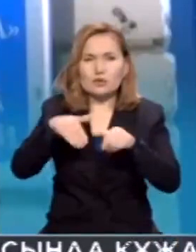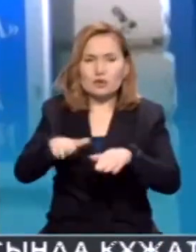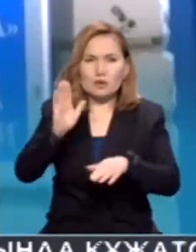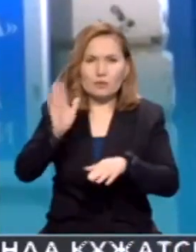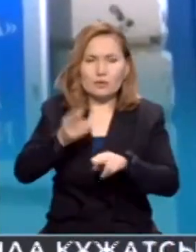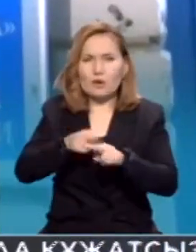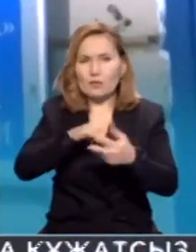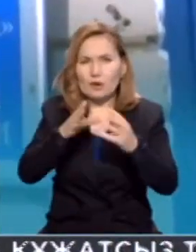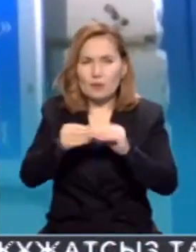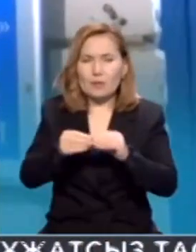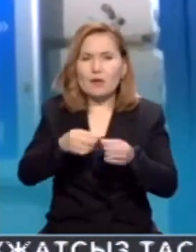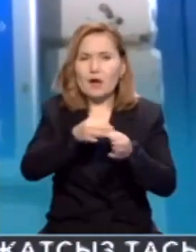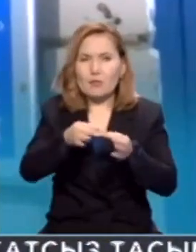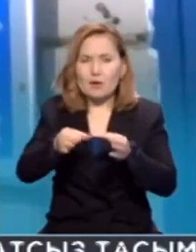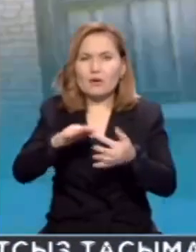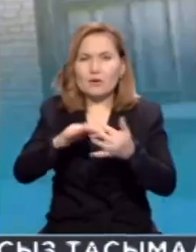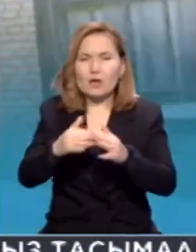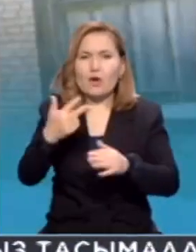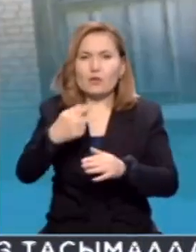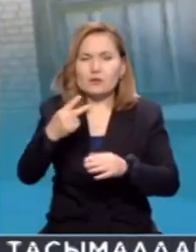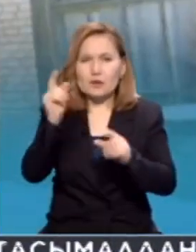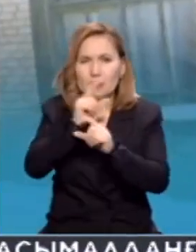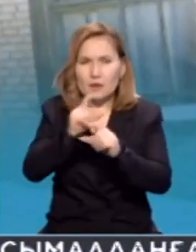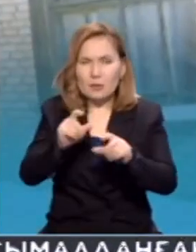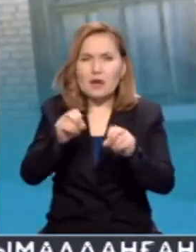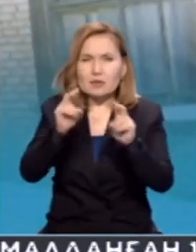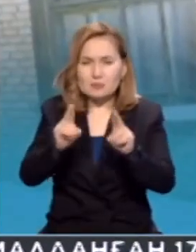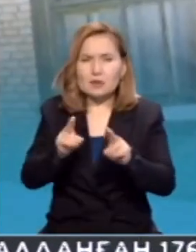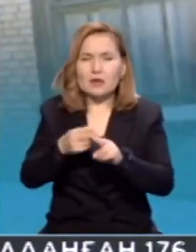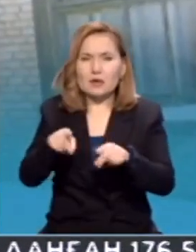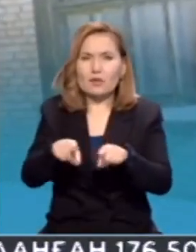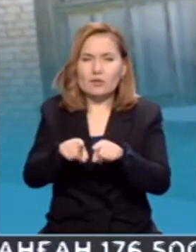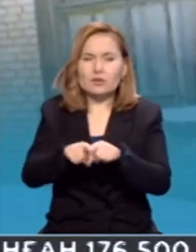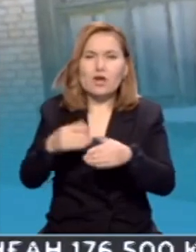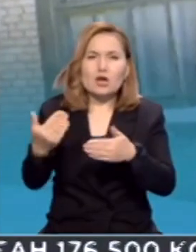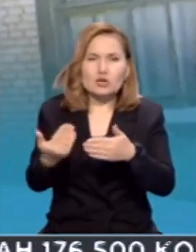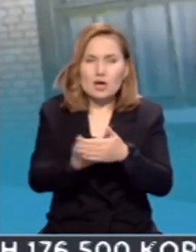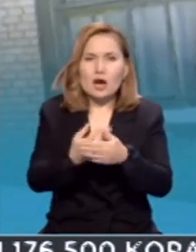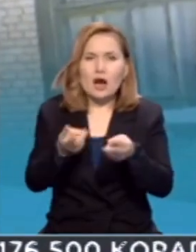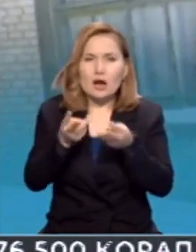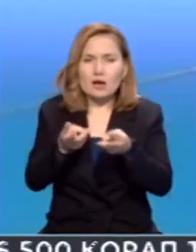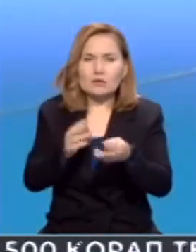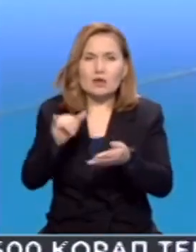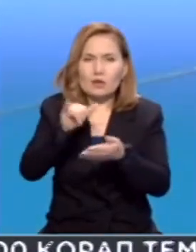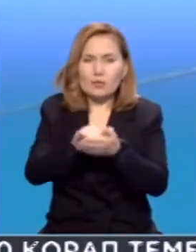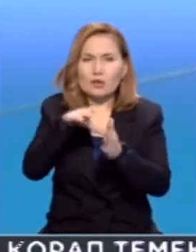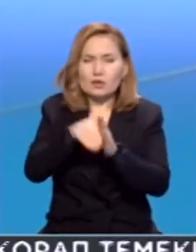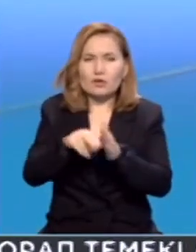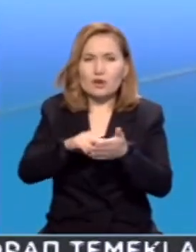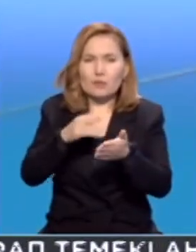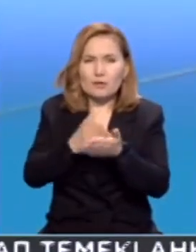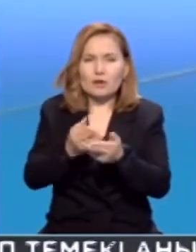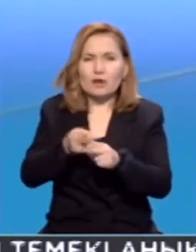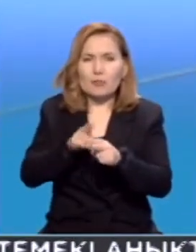шешілуі тиіс. Бұл қауіптен басқа 32 мектепті де жедел қарылту үшін бәріне блокты модульдік қазандықтар қою жоспарланған. Тіпті